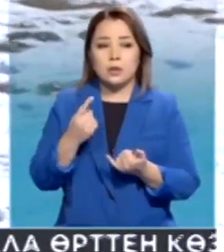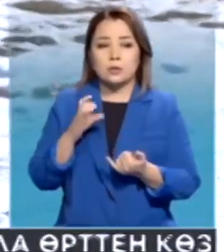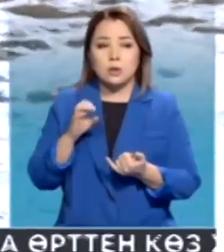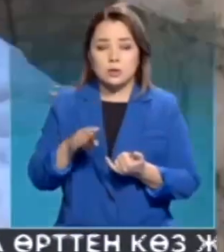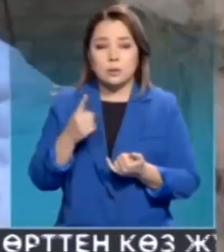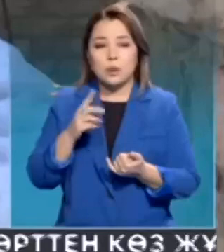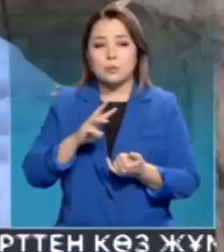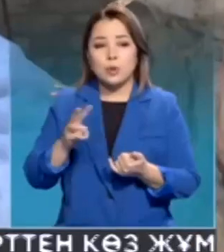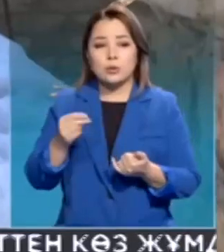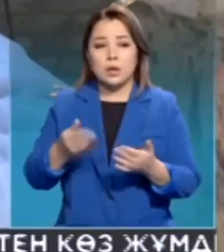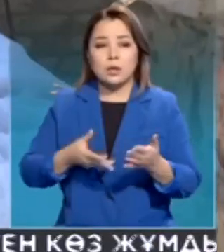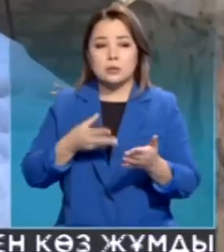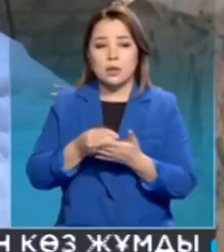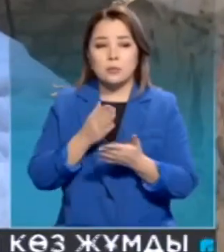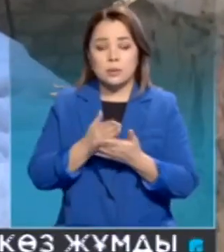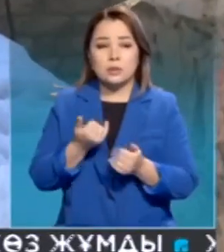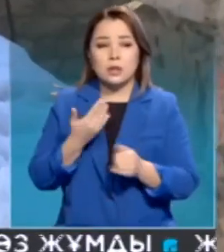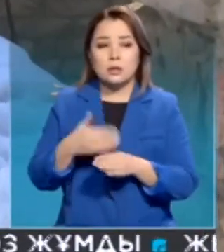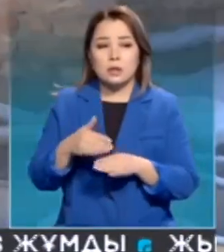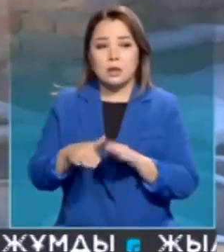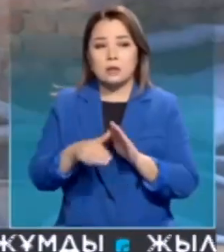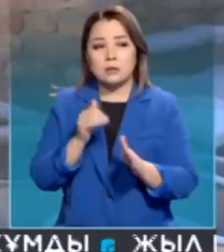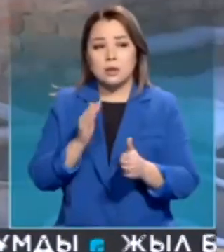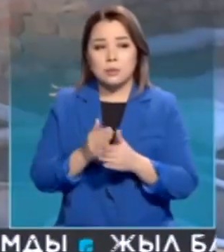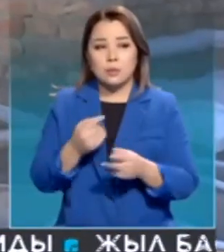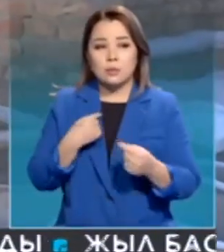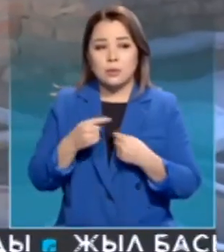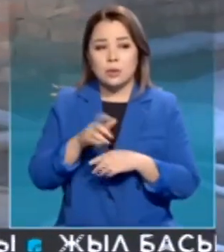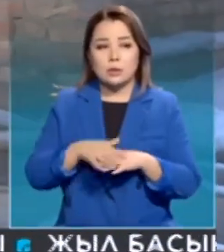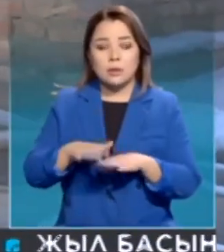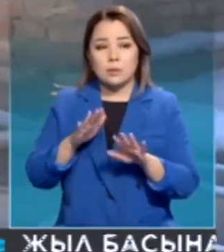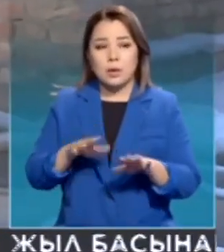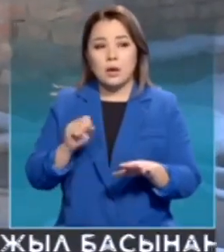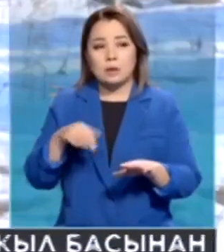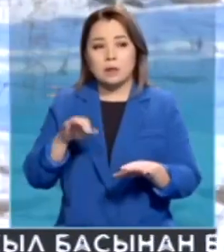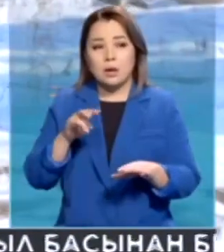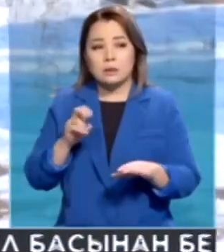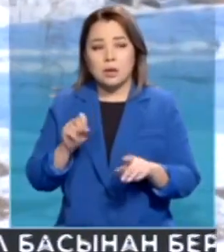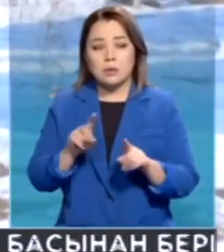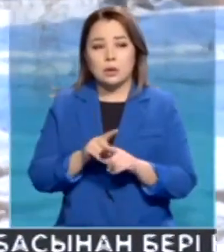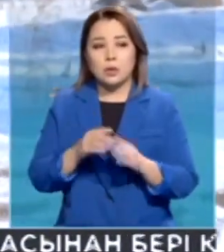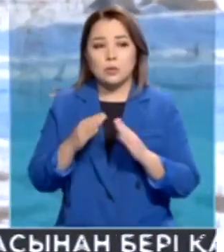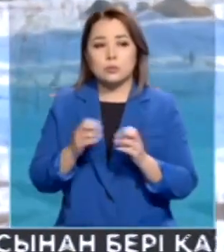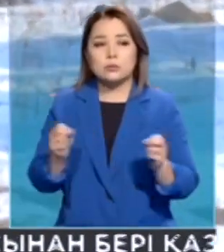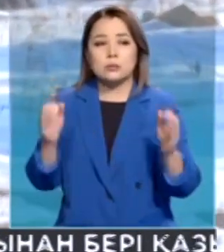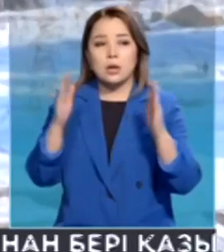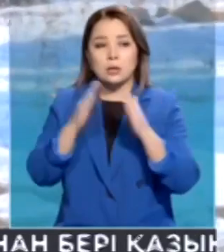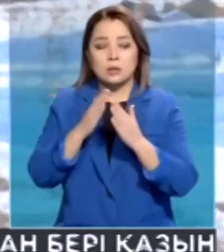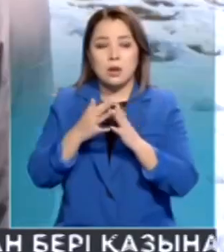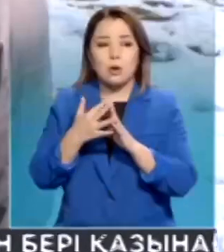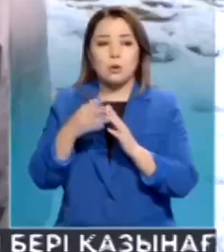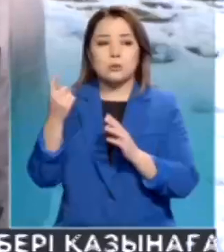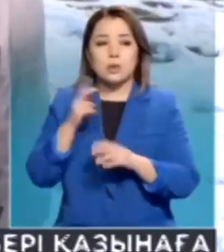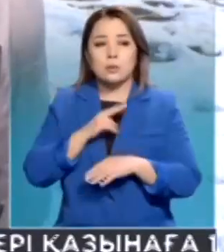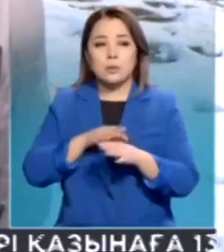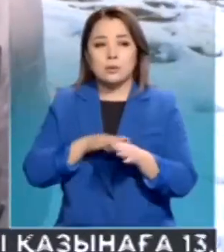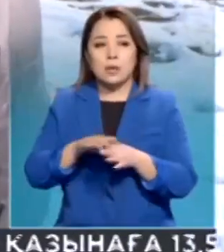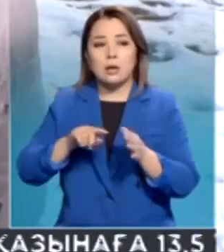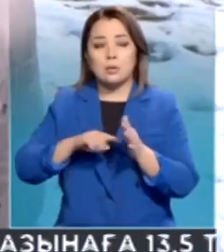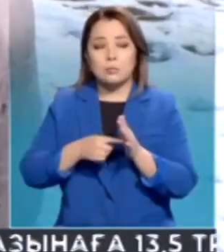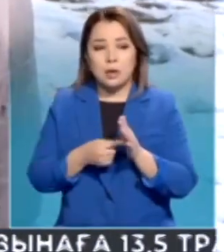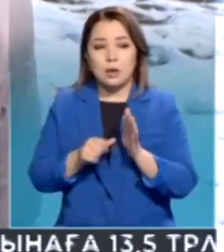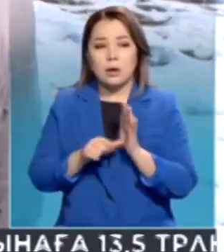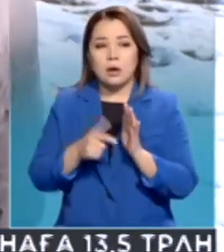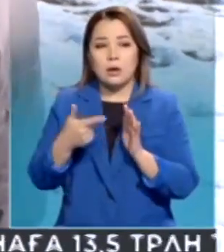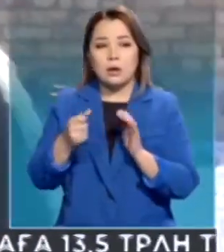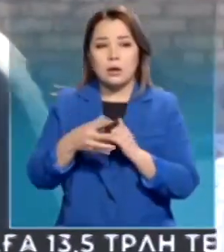миллион теңгеден төлеген. Араларында несие алып, шығынға батқандар да бар. Айдана Қалыбекқызы үй салып, ауыл шаруашылығымен айналысамын деген мақсатпен